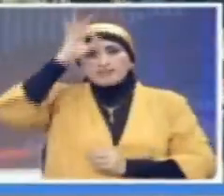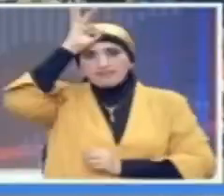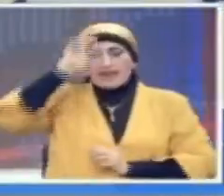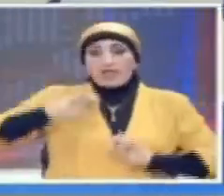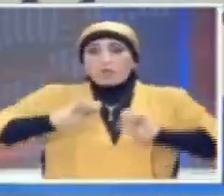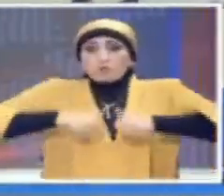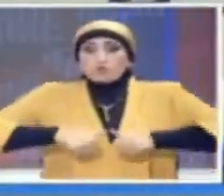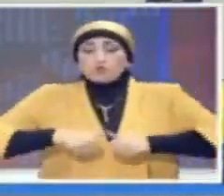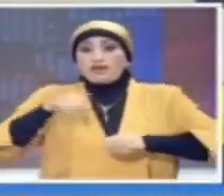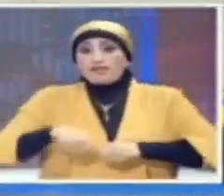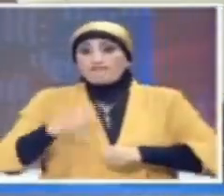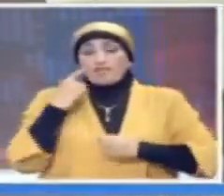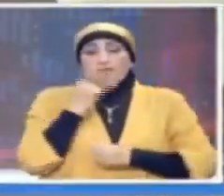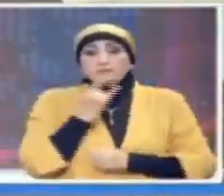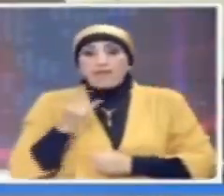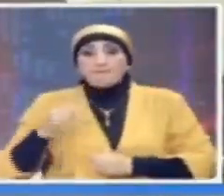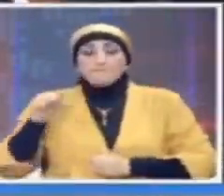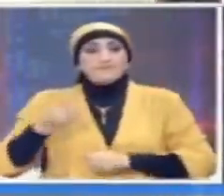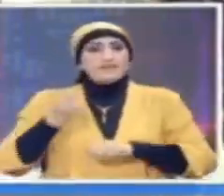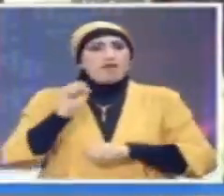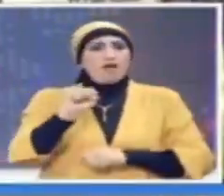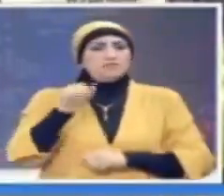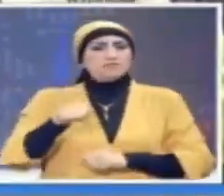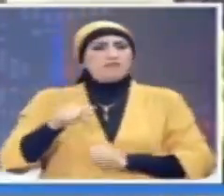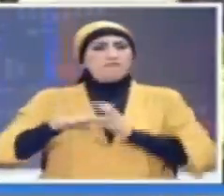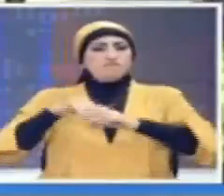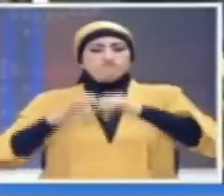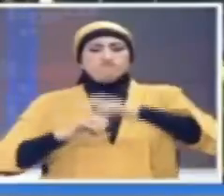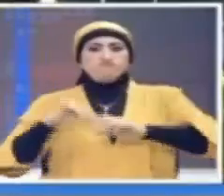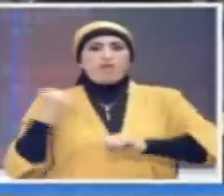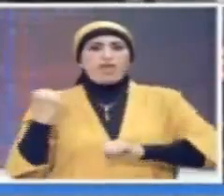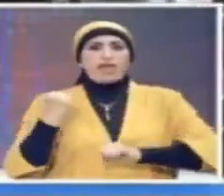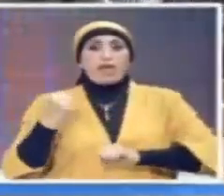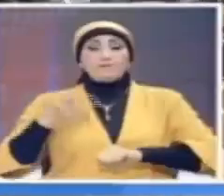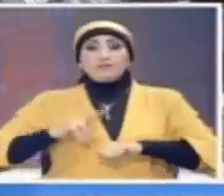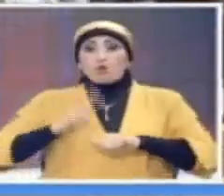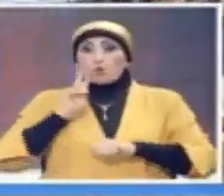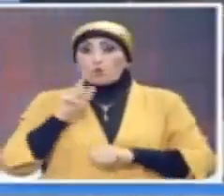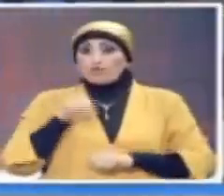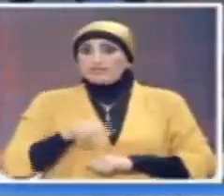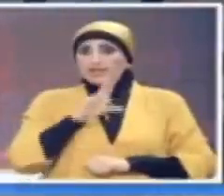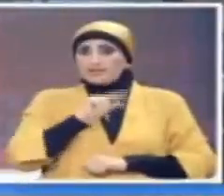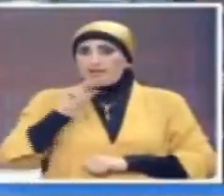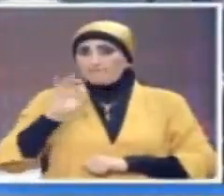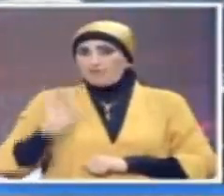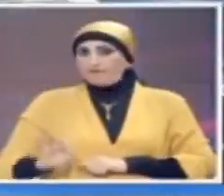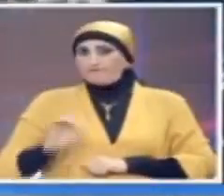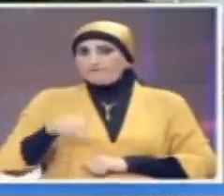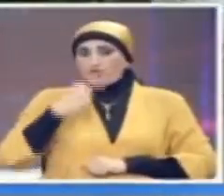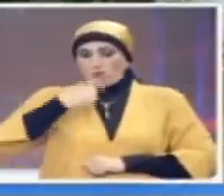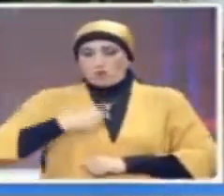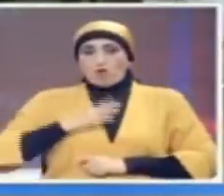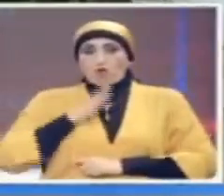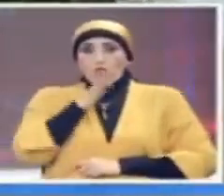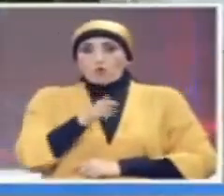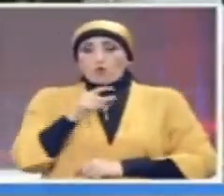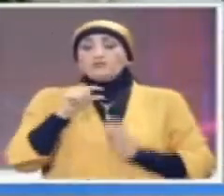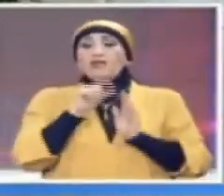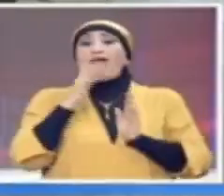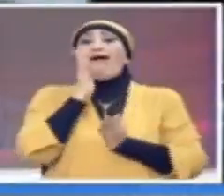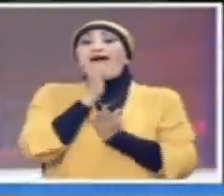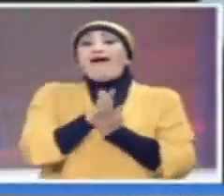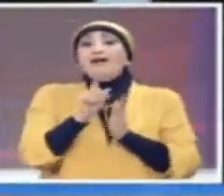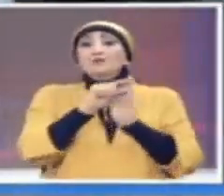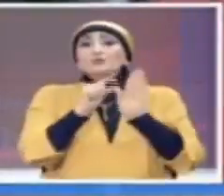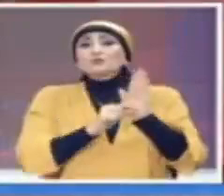المشاركة في عملية التأمين بكل احترافية وفاعلية وبما يضمن ممارسة المواطن لحقه الدستوري